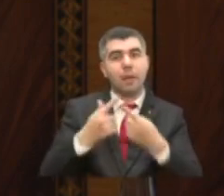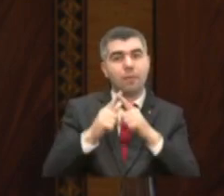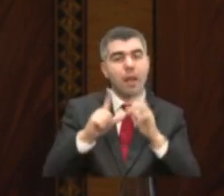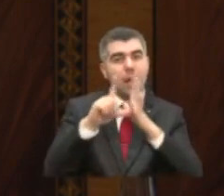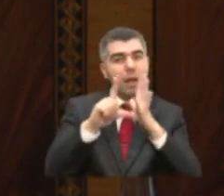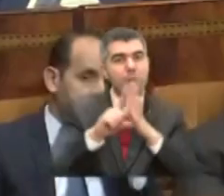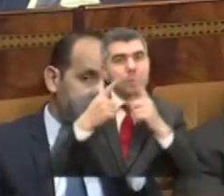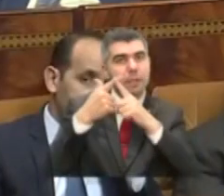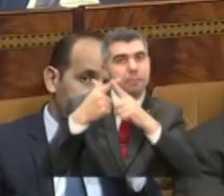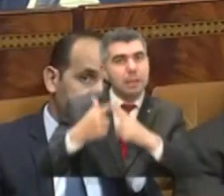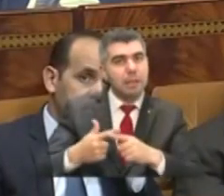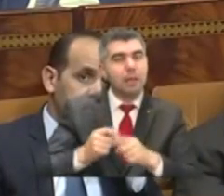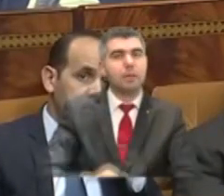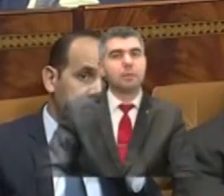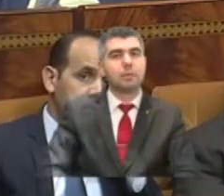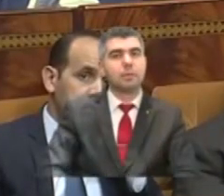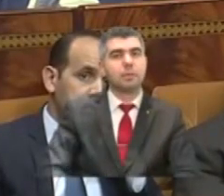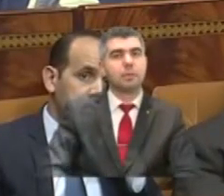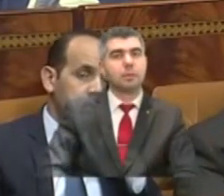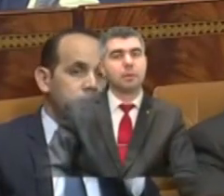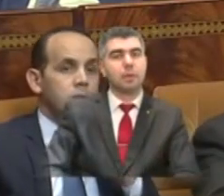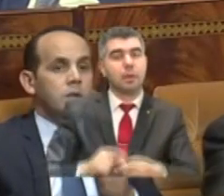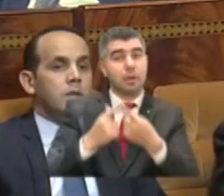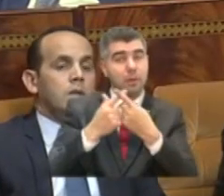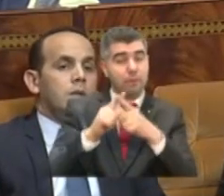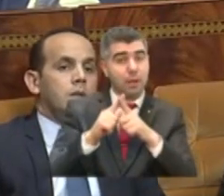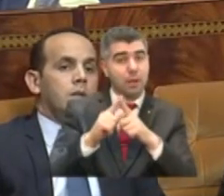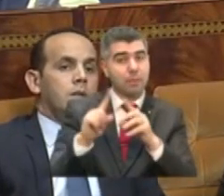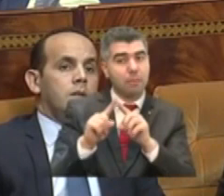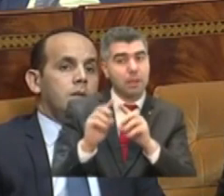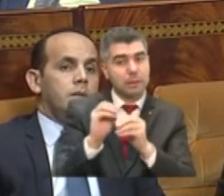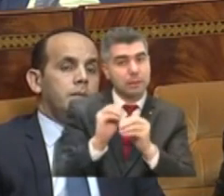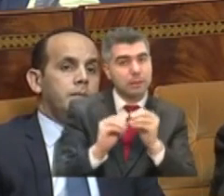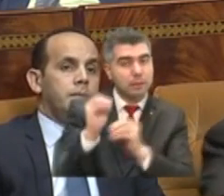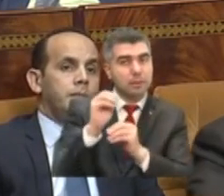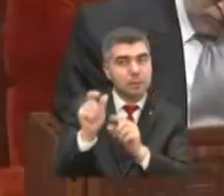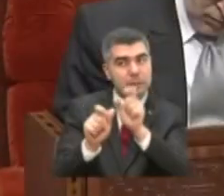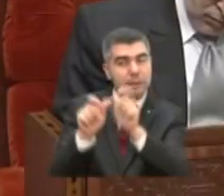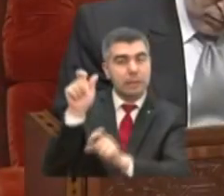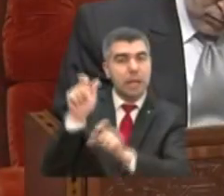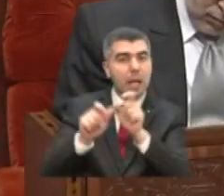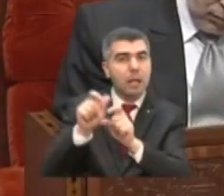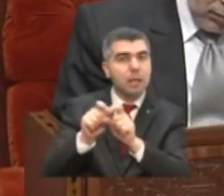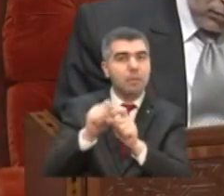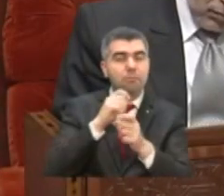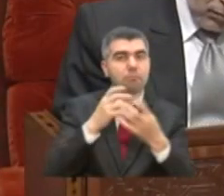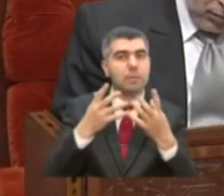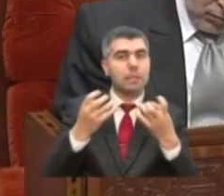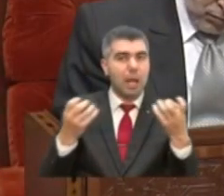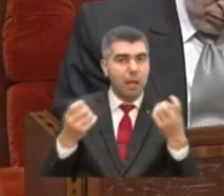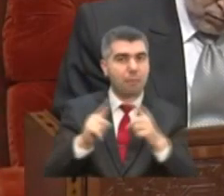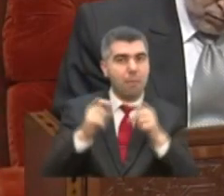قانون المالية، والذي يتميز بتزايد الحركات الاحتجاجية المطالبة